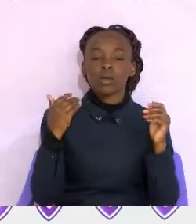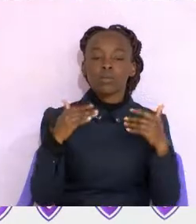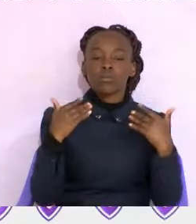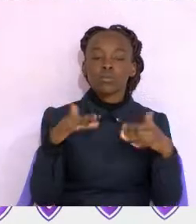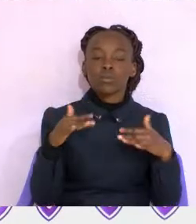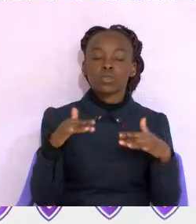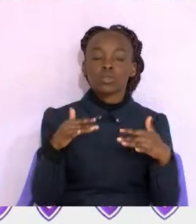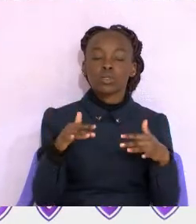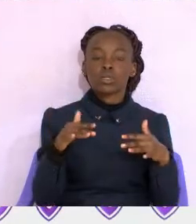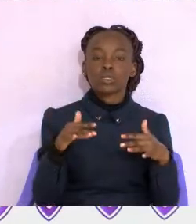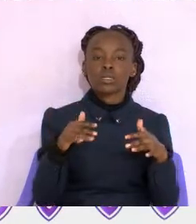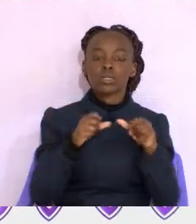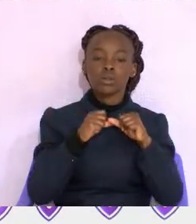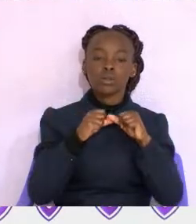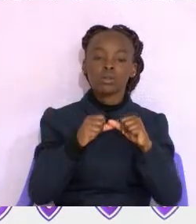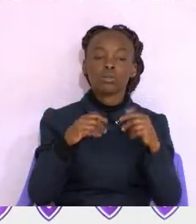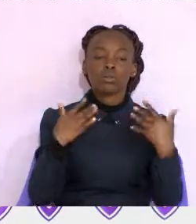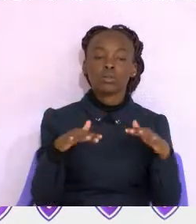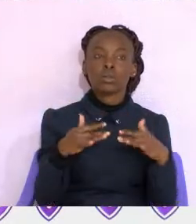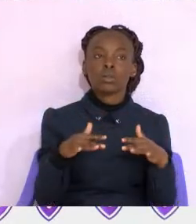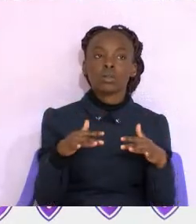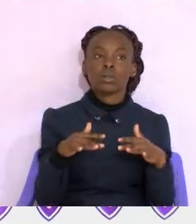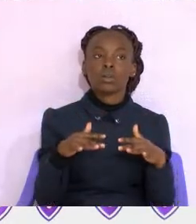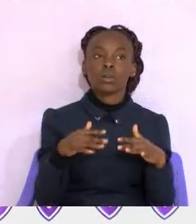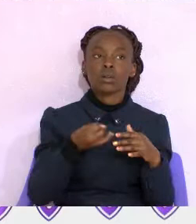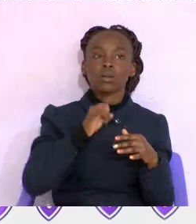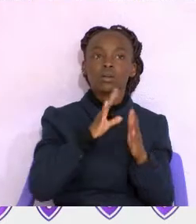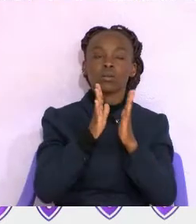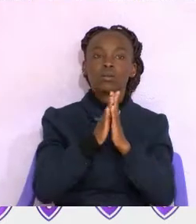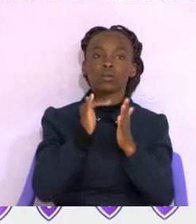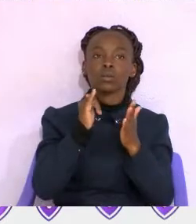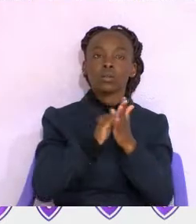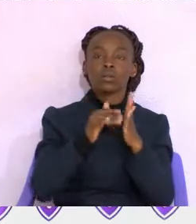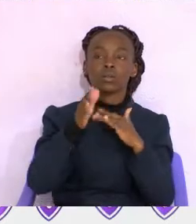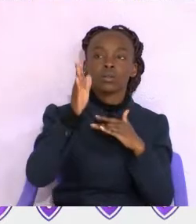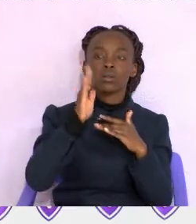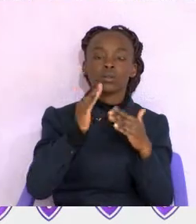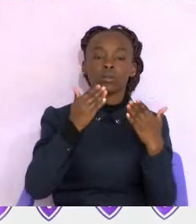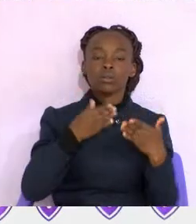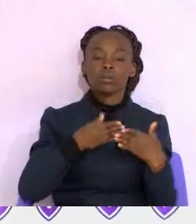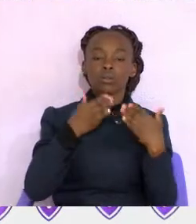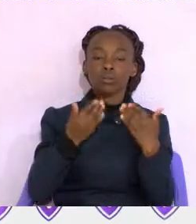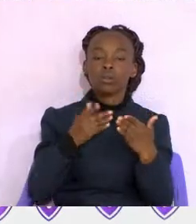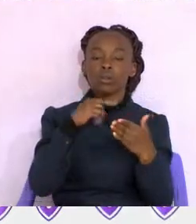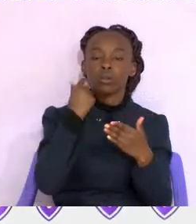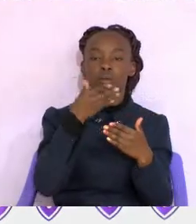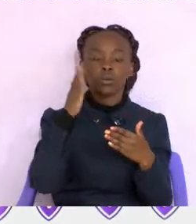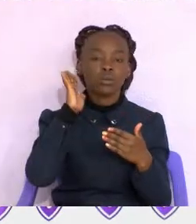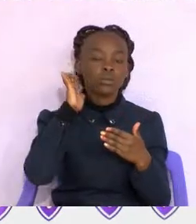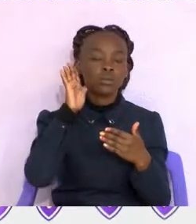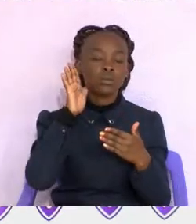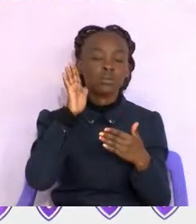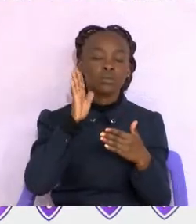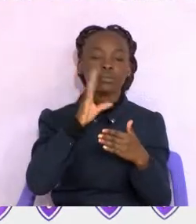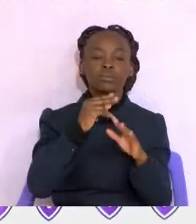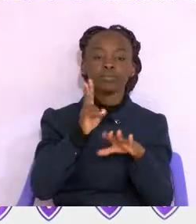kuyumba. Dhoruba, watu wa Mungu, inaendelea kuinuka. Ninaomba Mungu akajalie wewe unayenisikiza, wewe